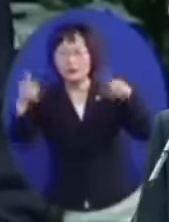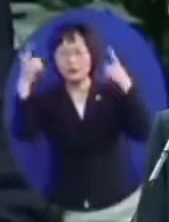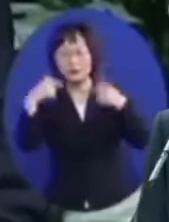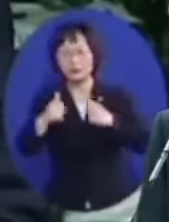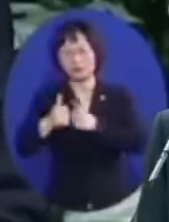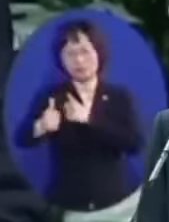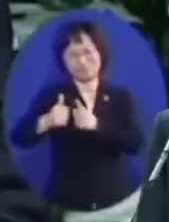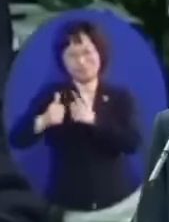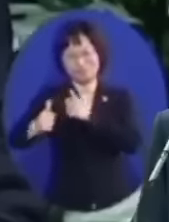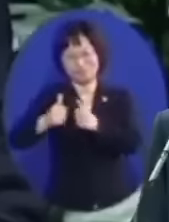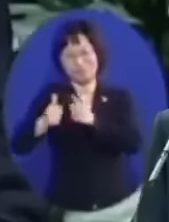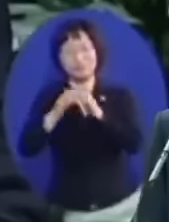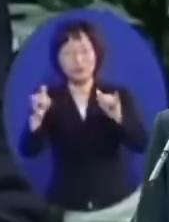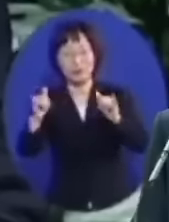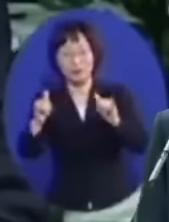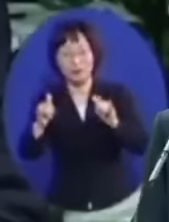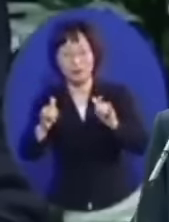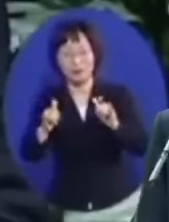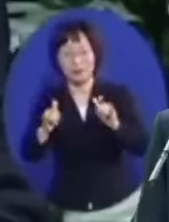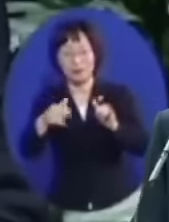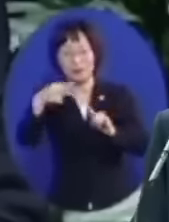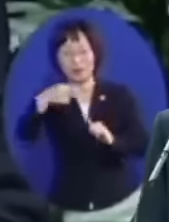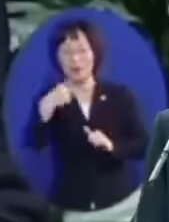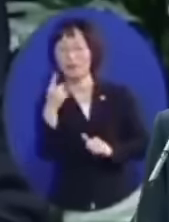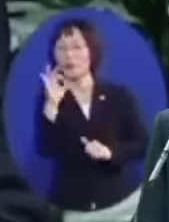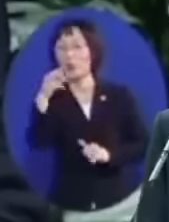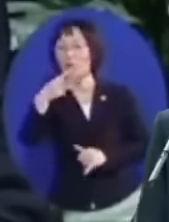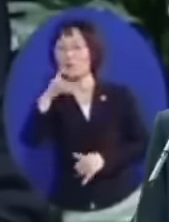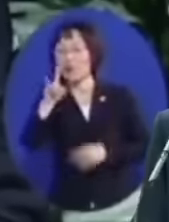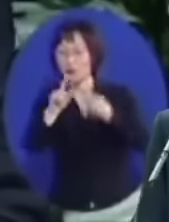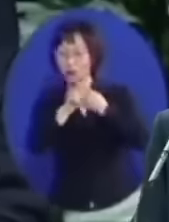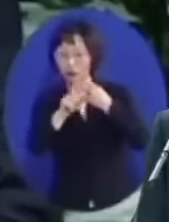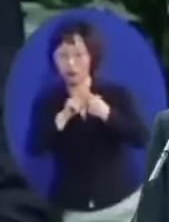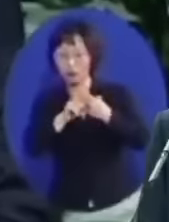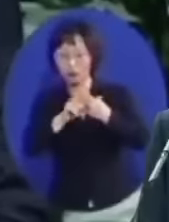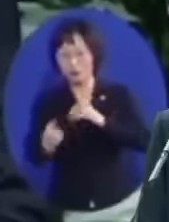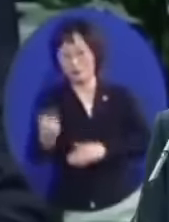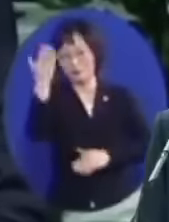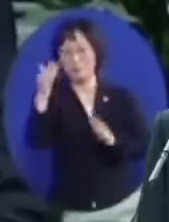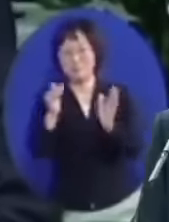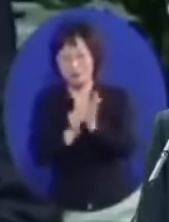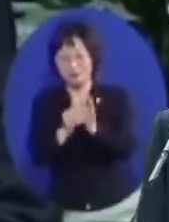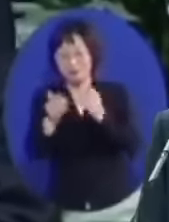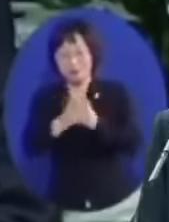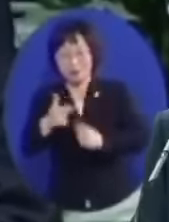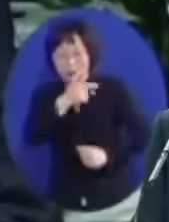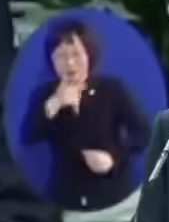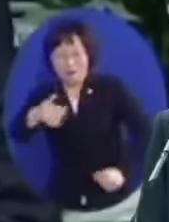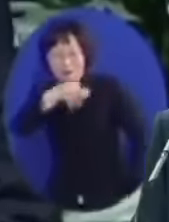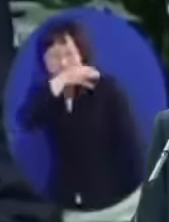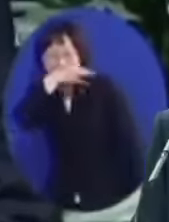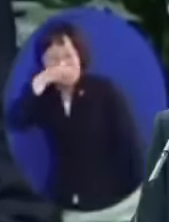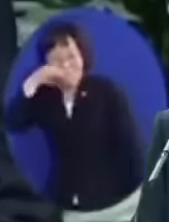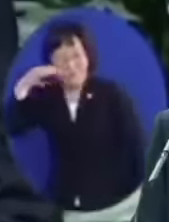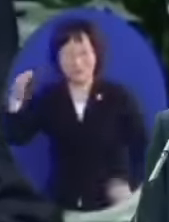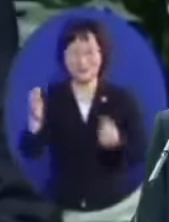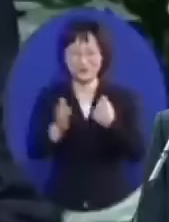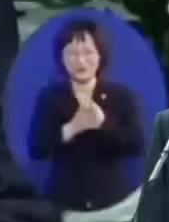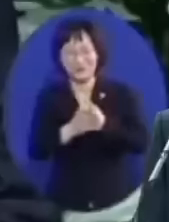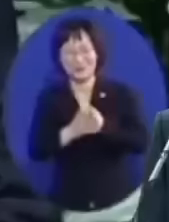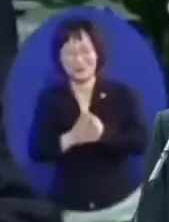경쟁자였는데 제가 동네 중학 편이 그날 야구에 이겼어요. 그래서 내가 너무 신바람이 나서